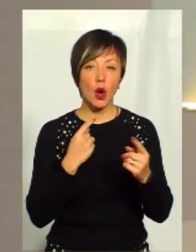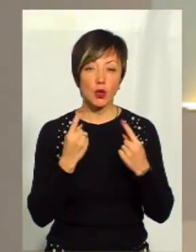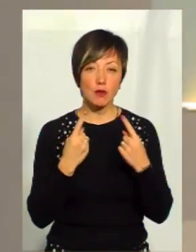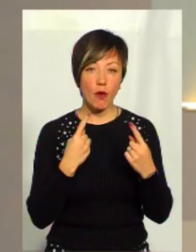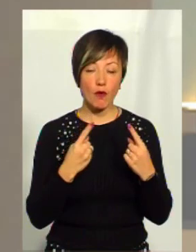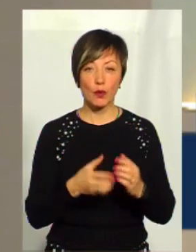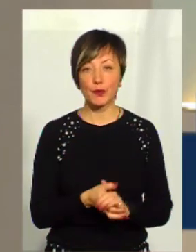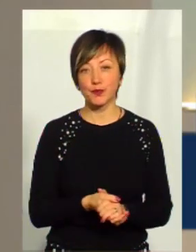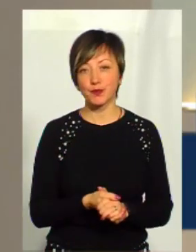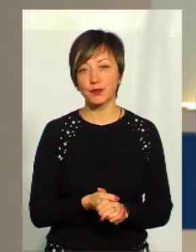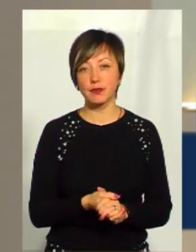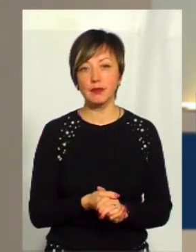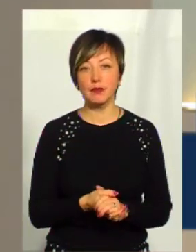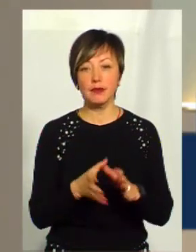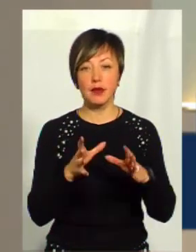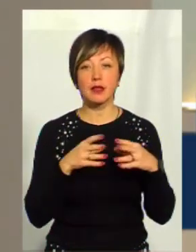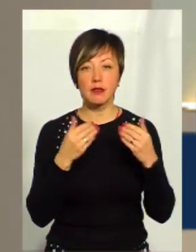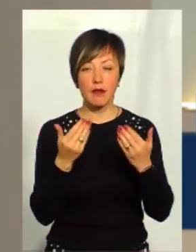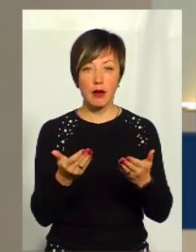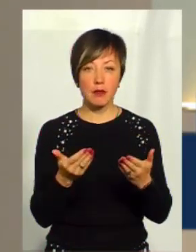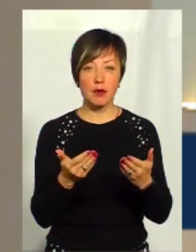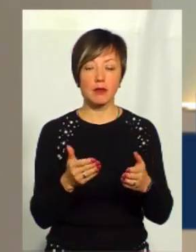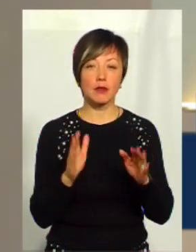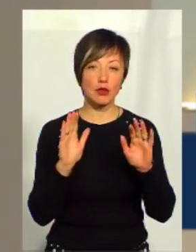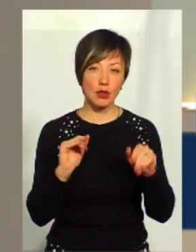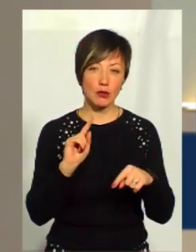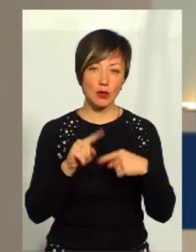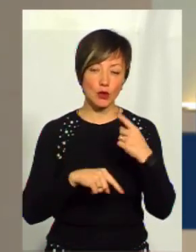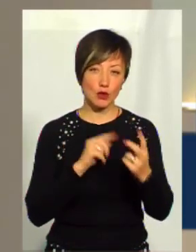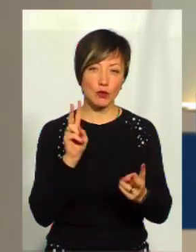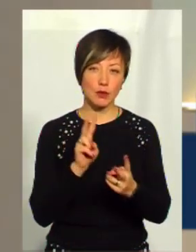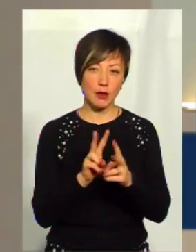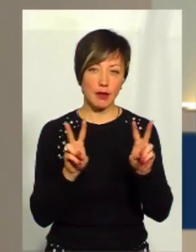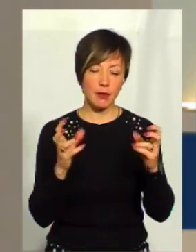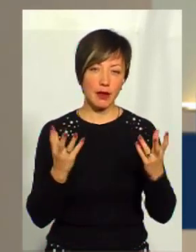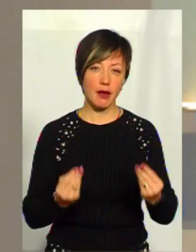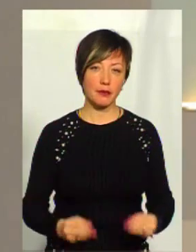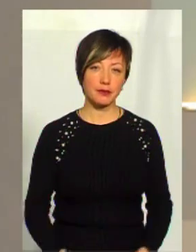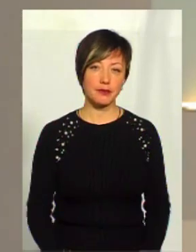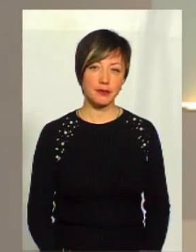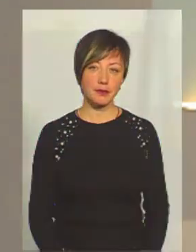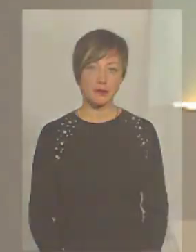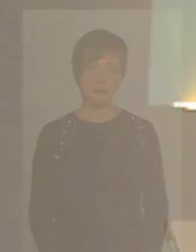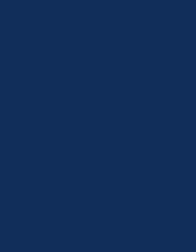розмову. А з вами, шановні глядачі, я прощаюся до наступної теми дня.